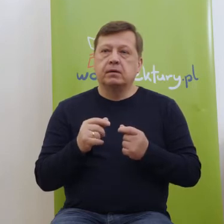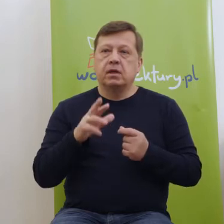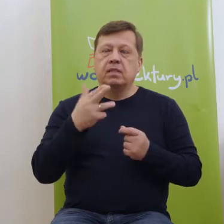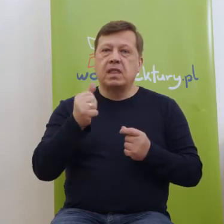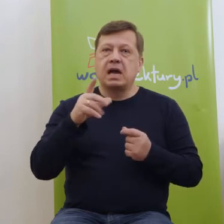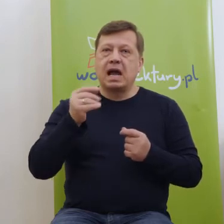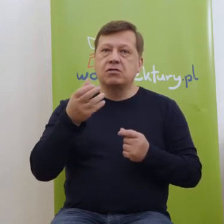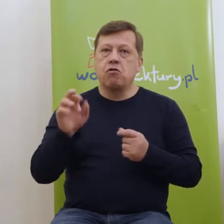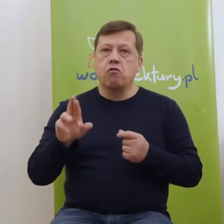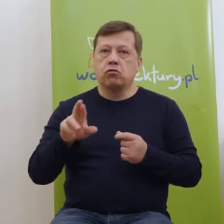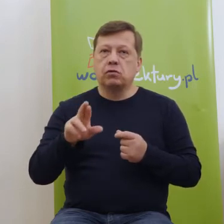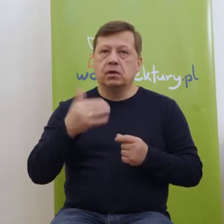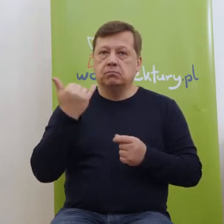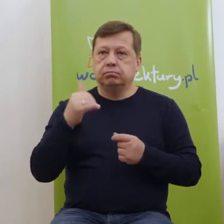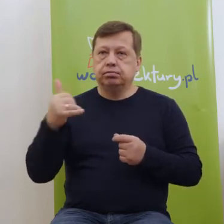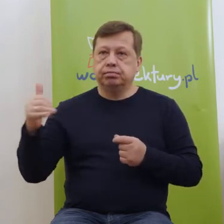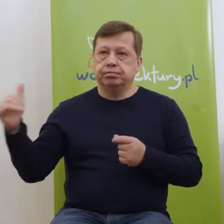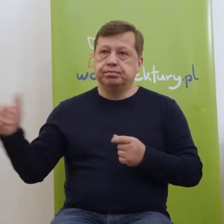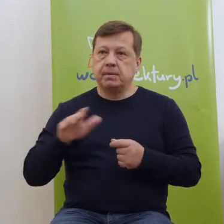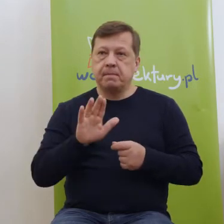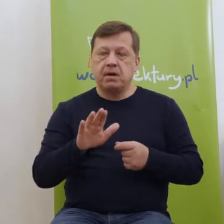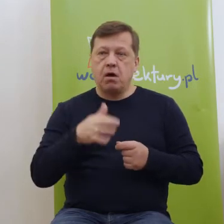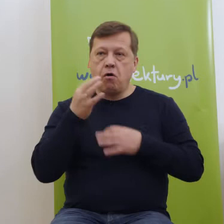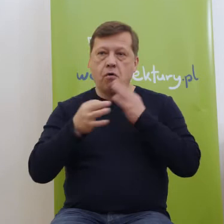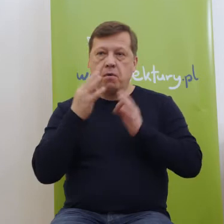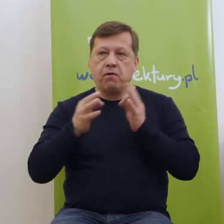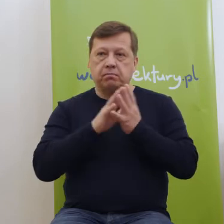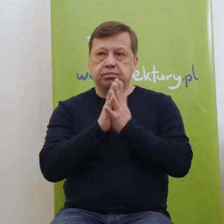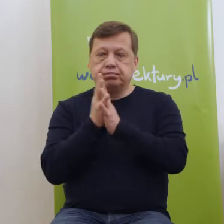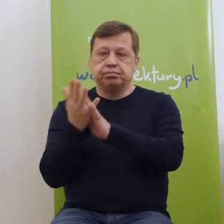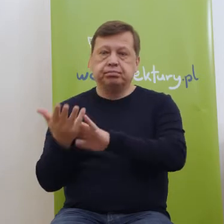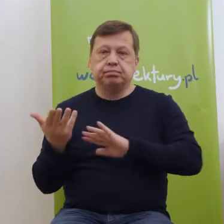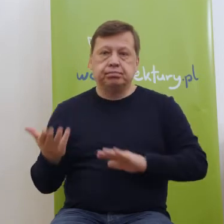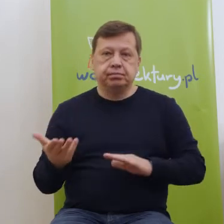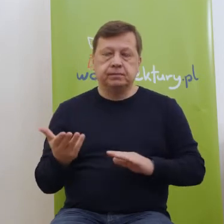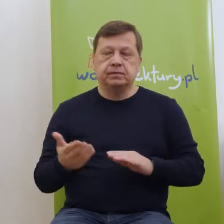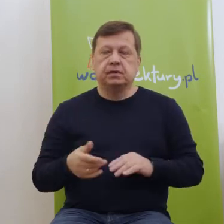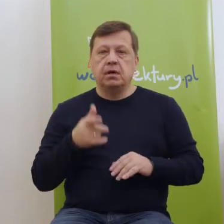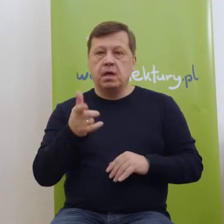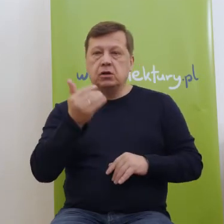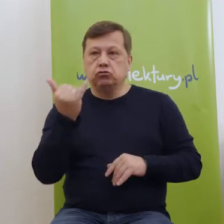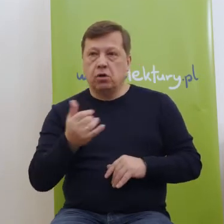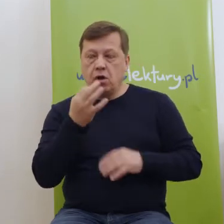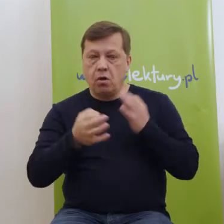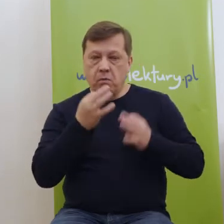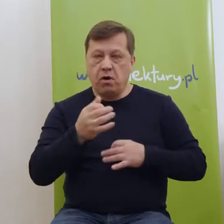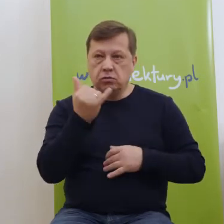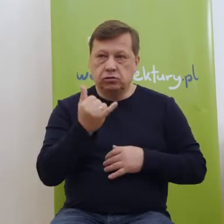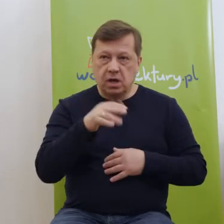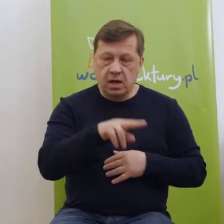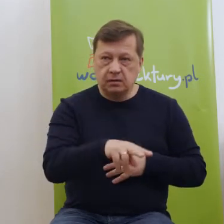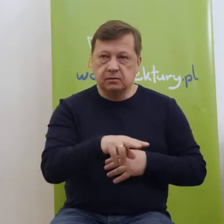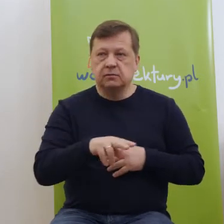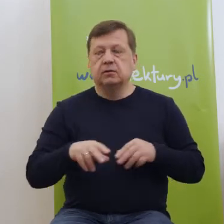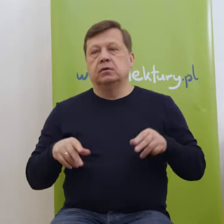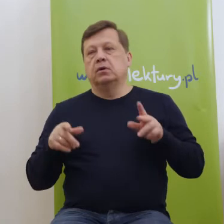która zmienia się w trakcie powieści. Właśnie mamy z jednej strony perspektywę dziecka, ale mamy też taką perspektywę